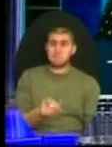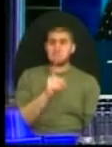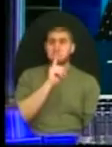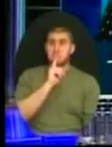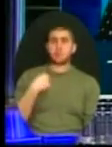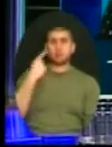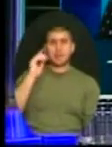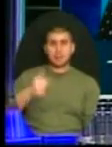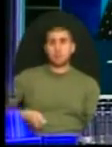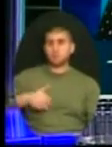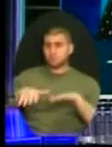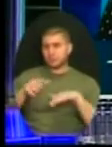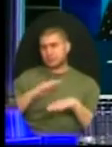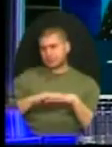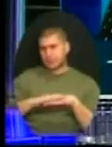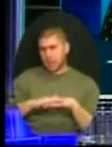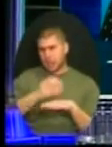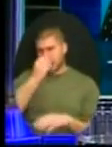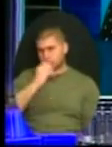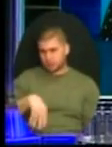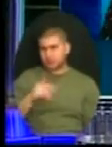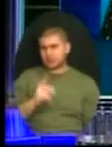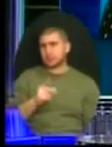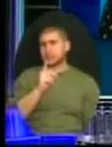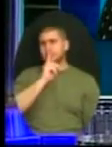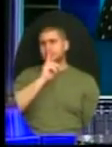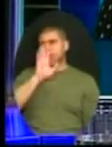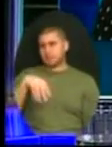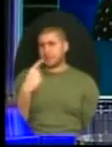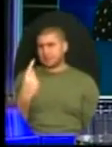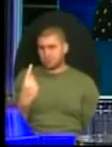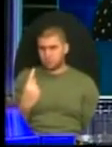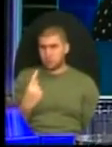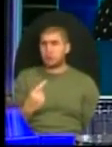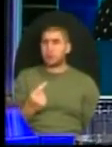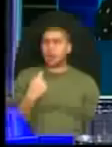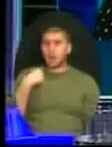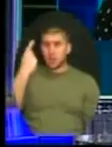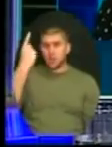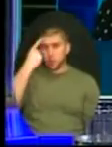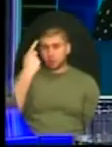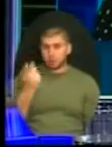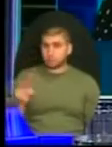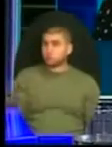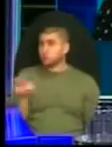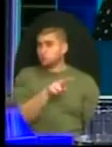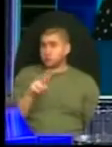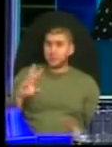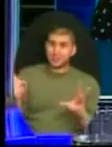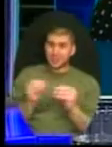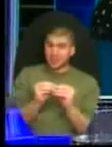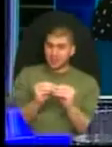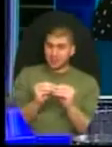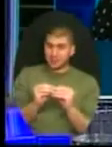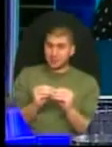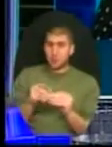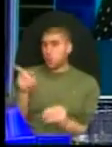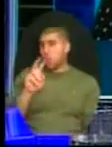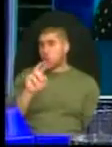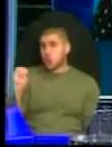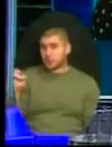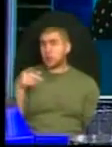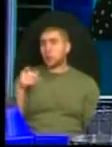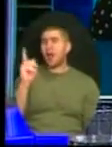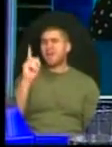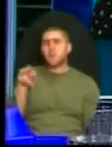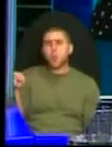אני חושבת שגם ראש הממשלה, תסלחו לי על הגסות, היה צריך לסתום את הפה. כן, זאת אומרת, שניהם ביחד. הוא לא הנושא. כן, הוא לא